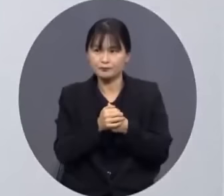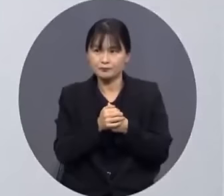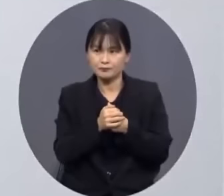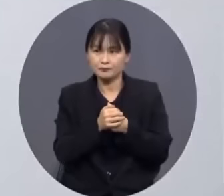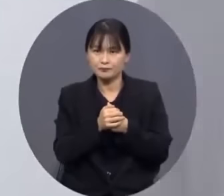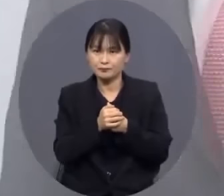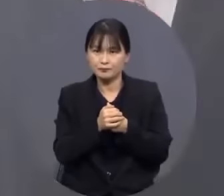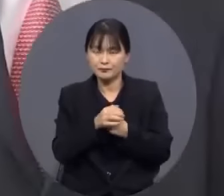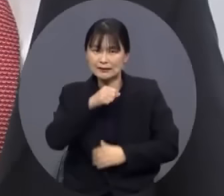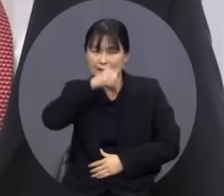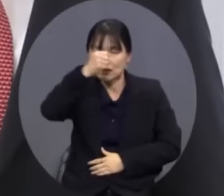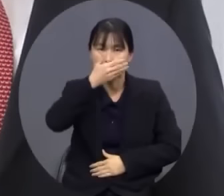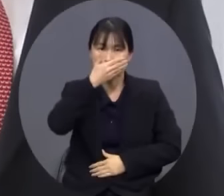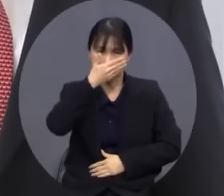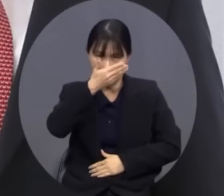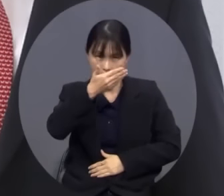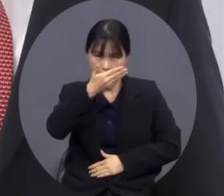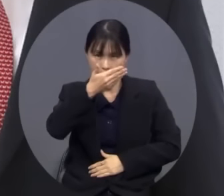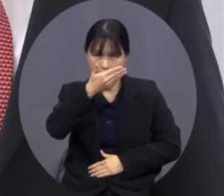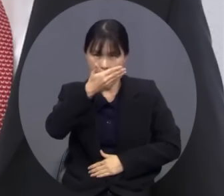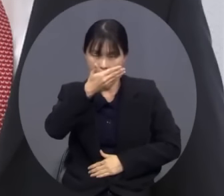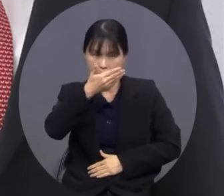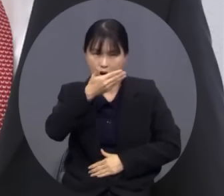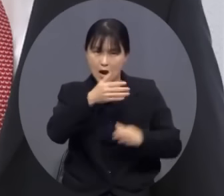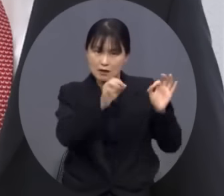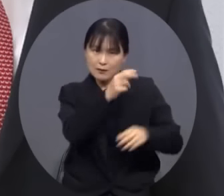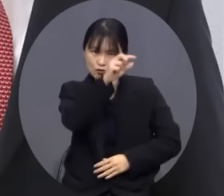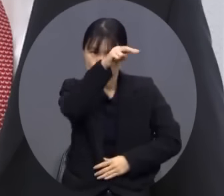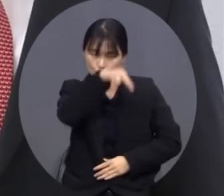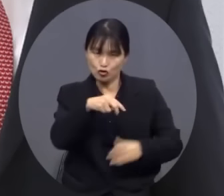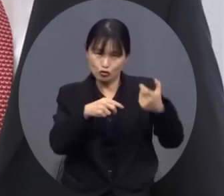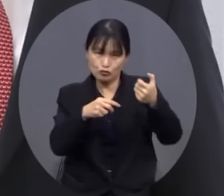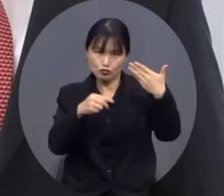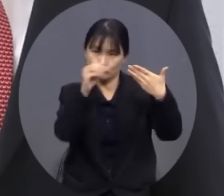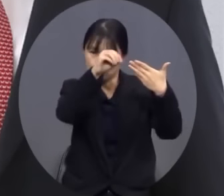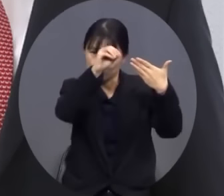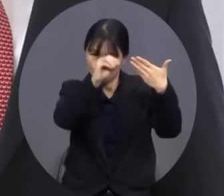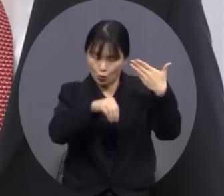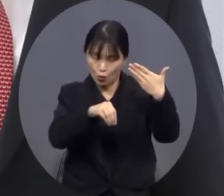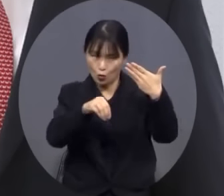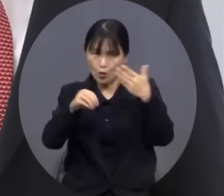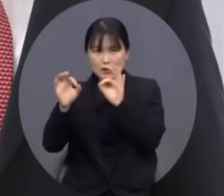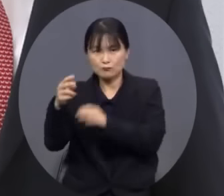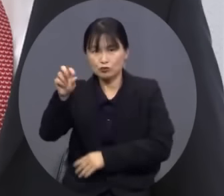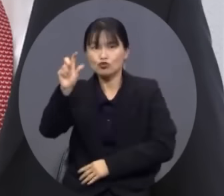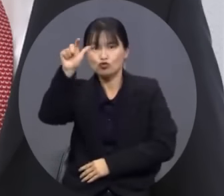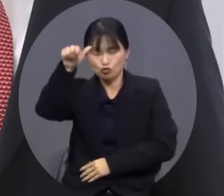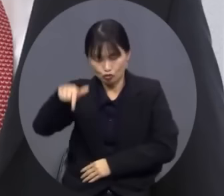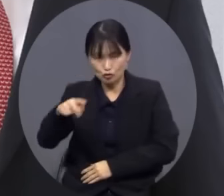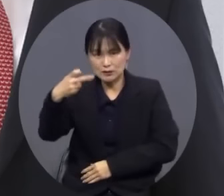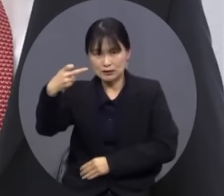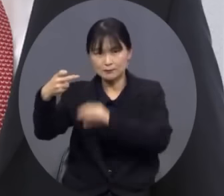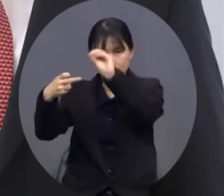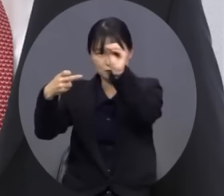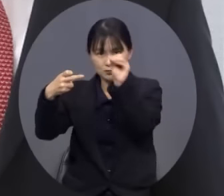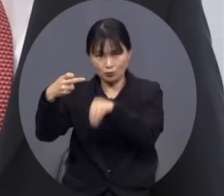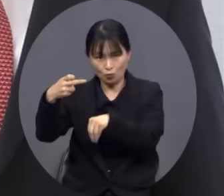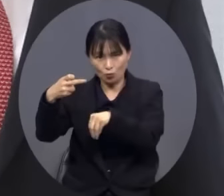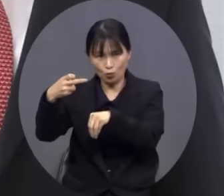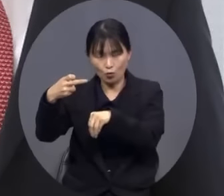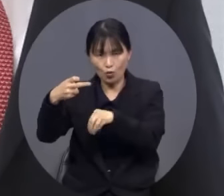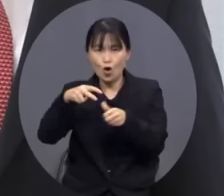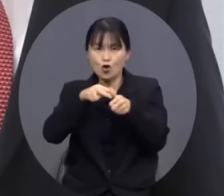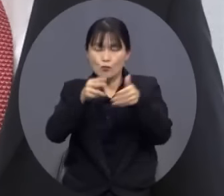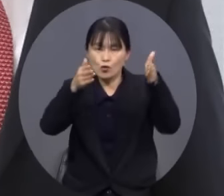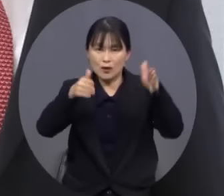포인트였습니다 당선 가능성에서는 김한규 후보 69% 김승 후보 12%